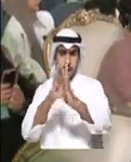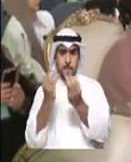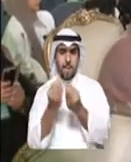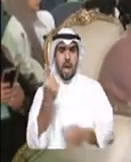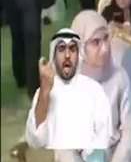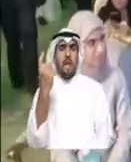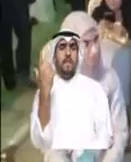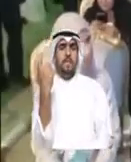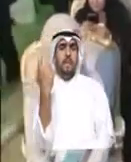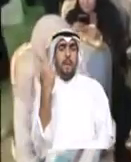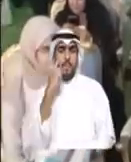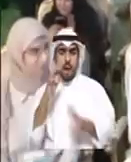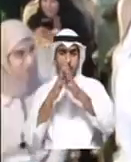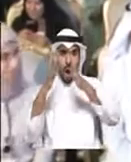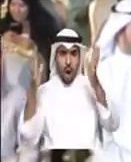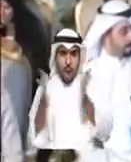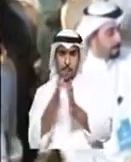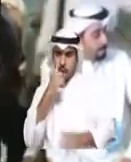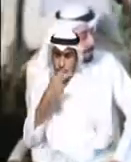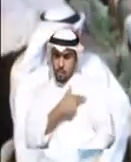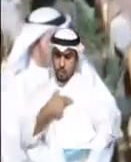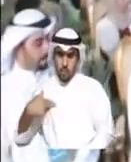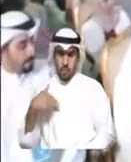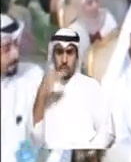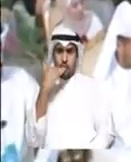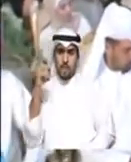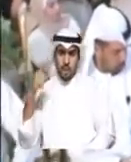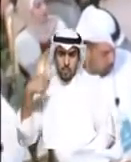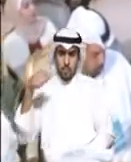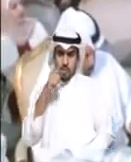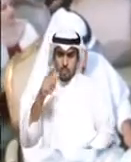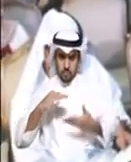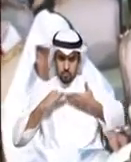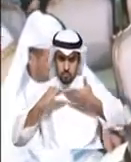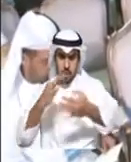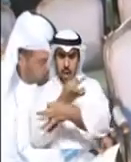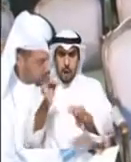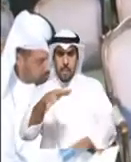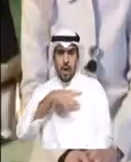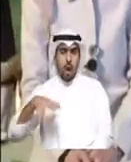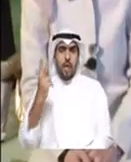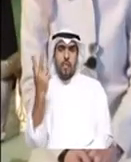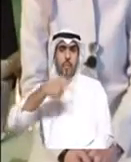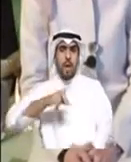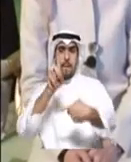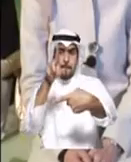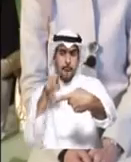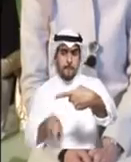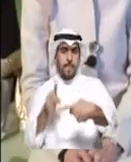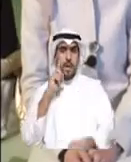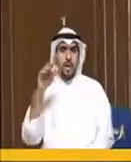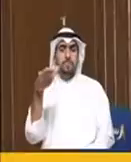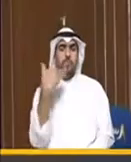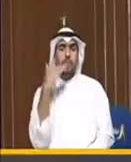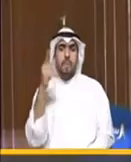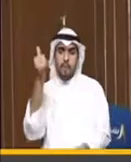في مختلف المجالات، 80% منها تطوع، وتطوع شبابي مميز من أبناء دولتنا